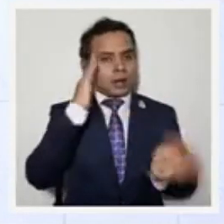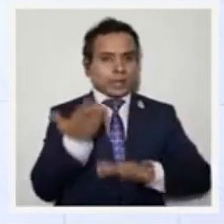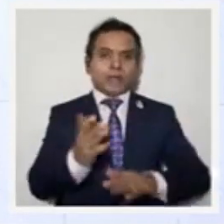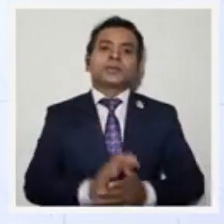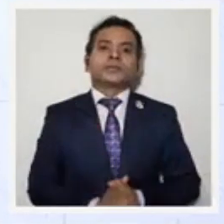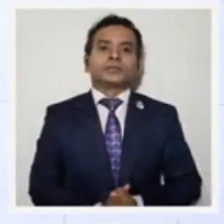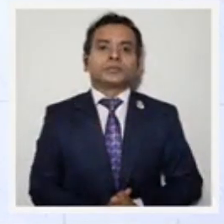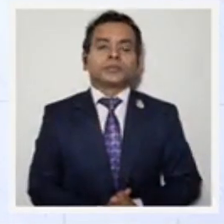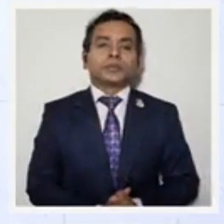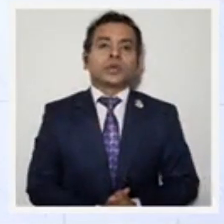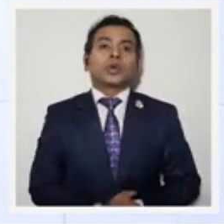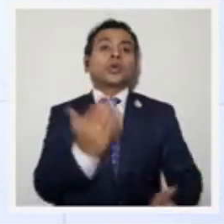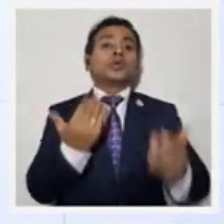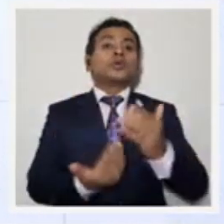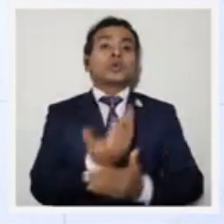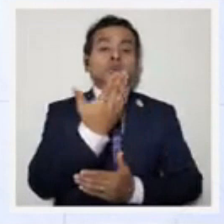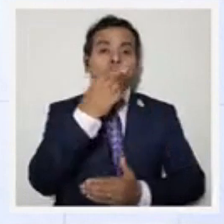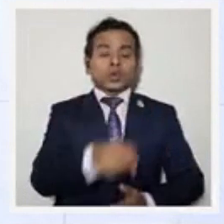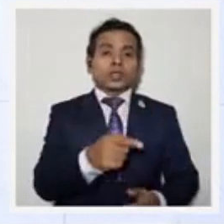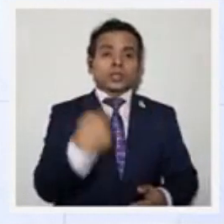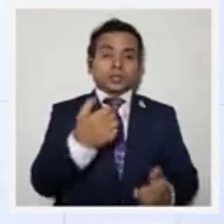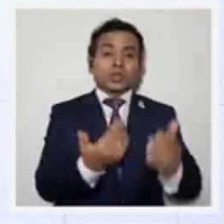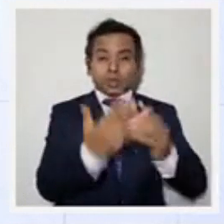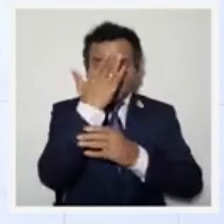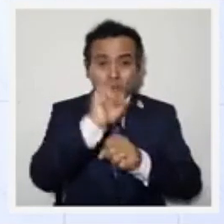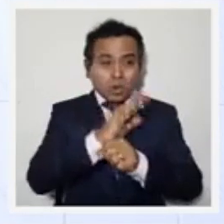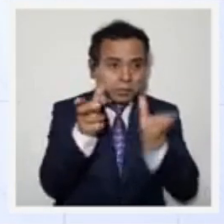এবং 51 থেকে 60 বছরের 2 জন ব্যক্তি।